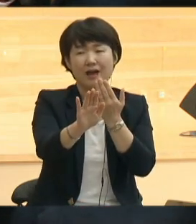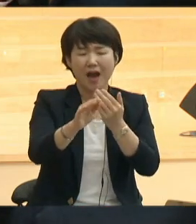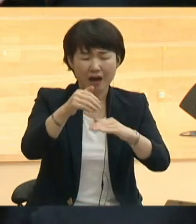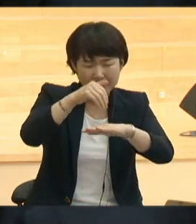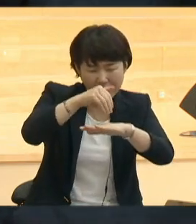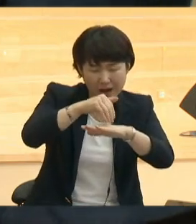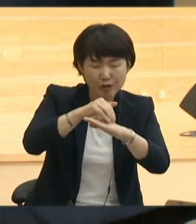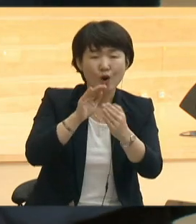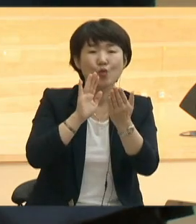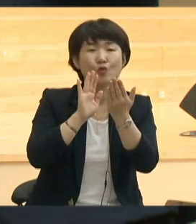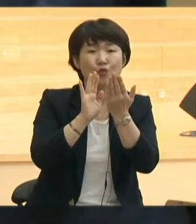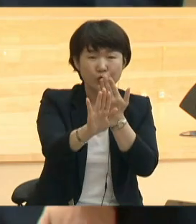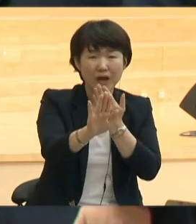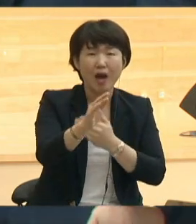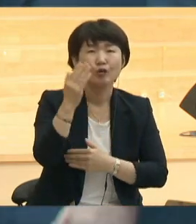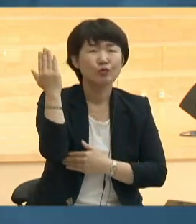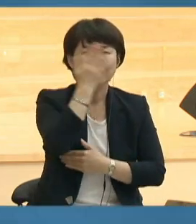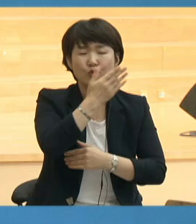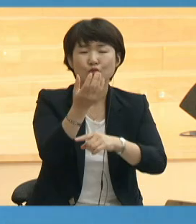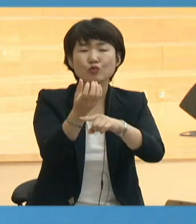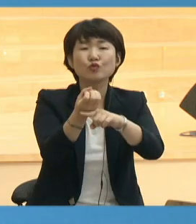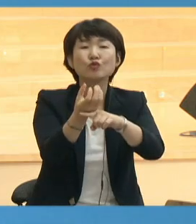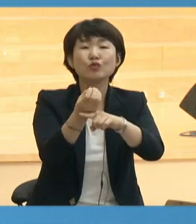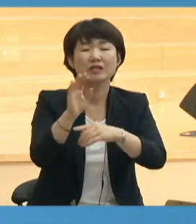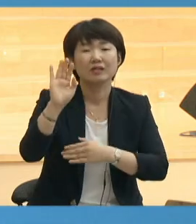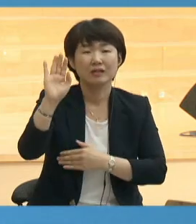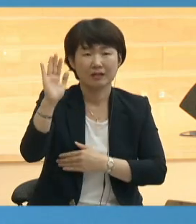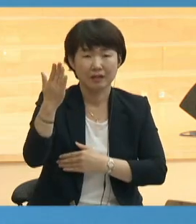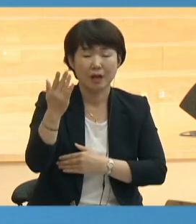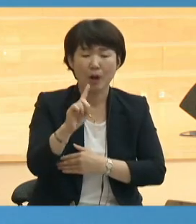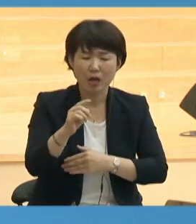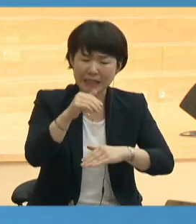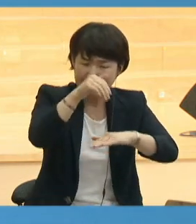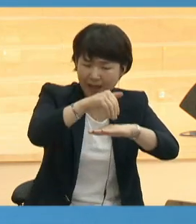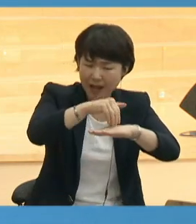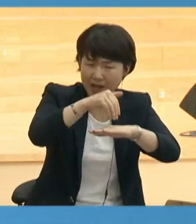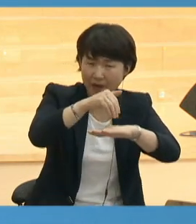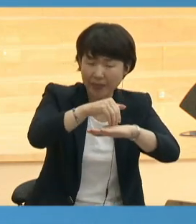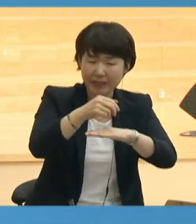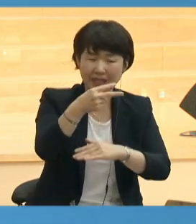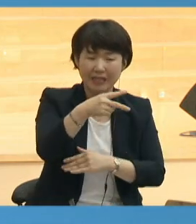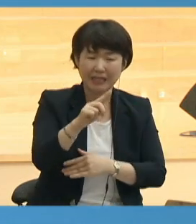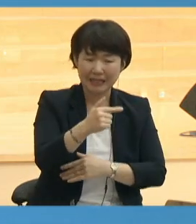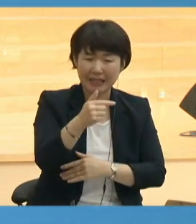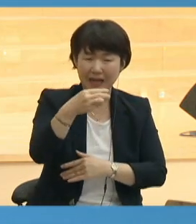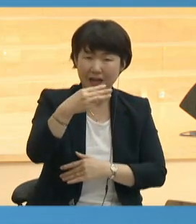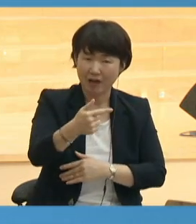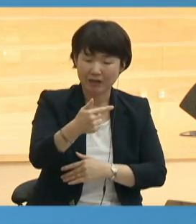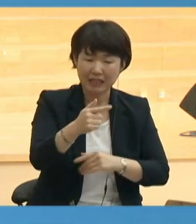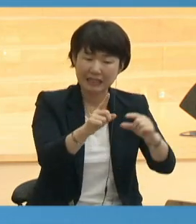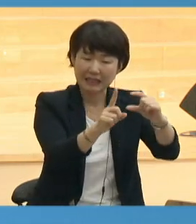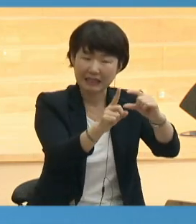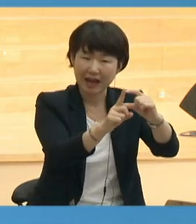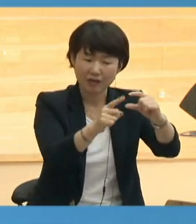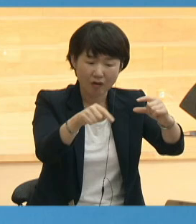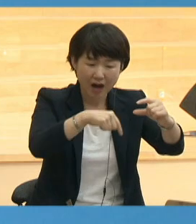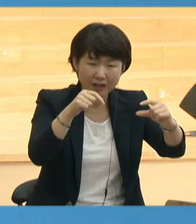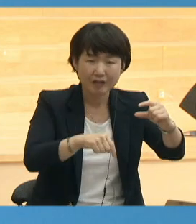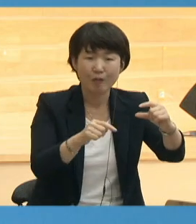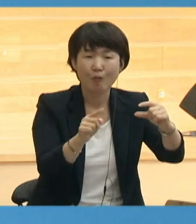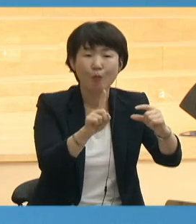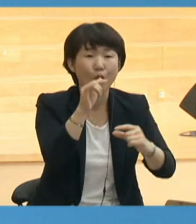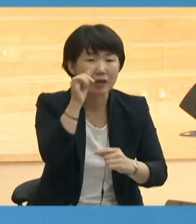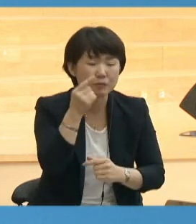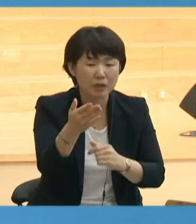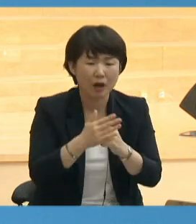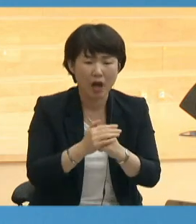단련하신 후에 순가 치 나오면 이 단련 이란 말 속에는 뭐가 있는 거죠 순금 데